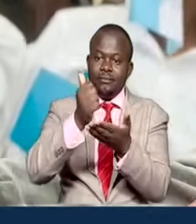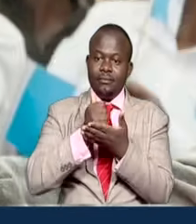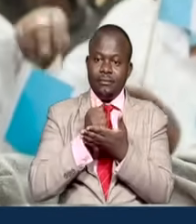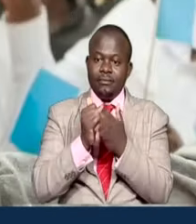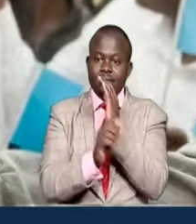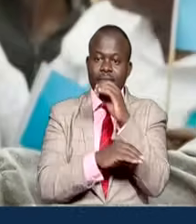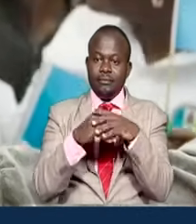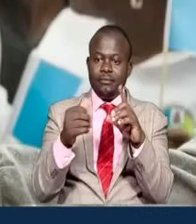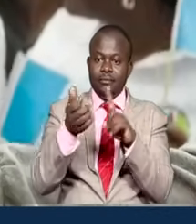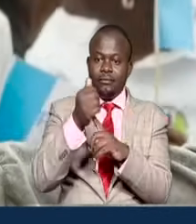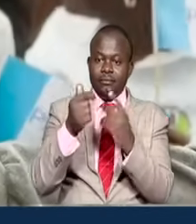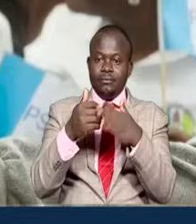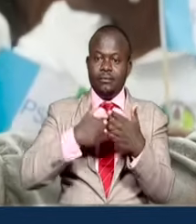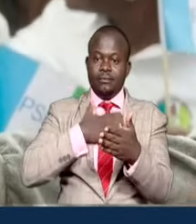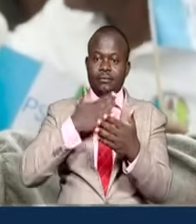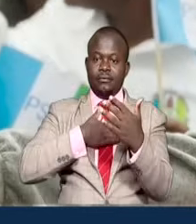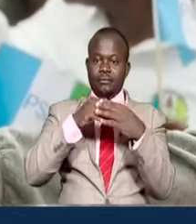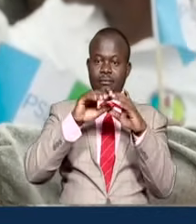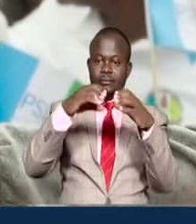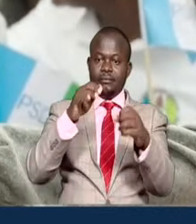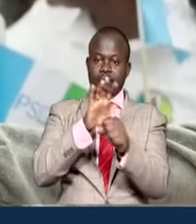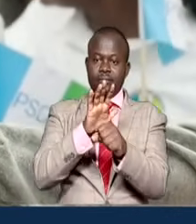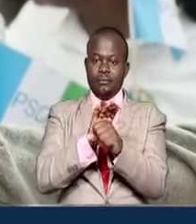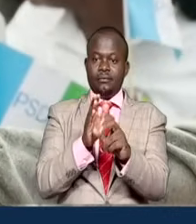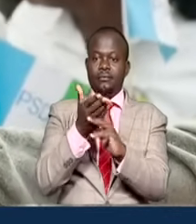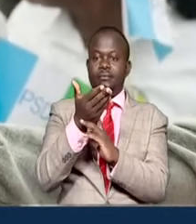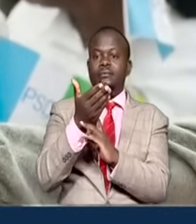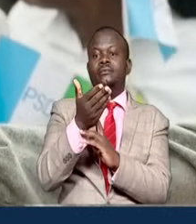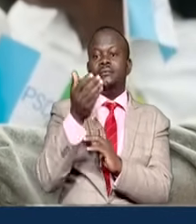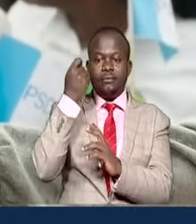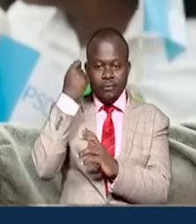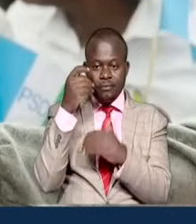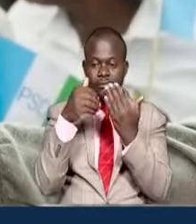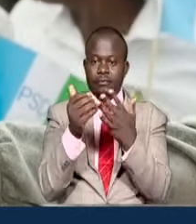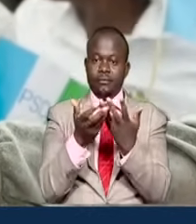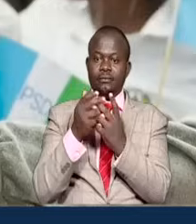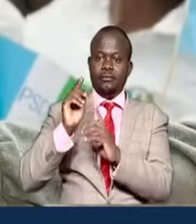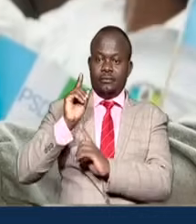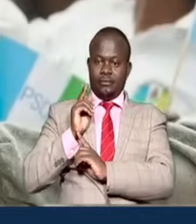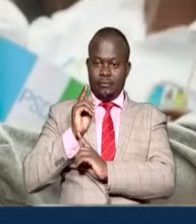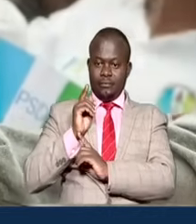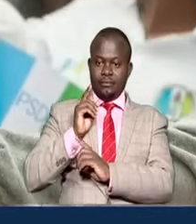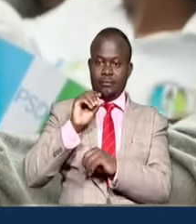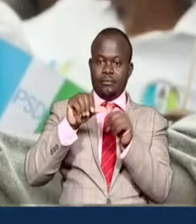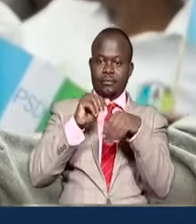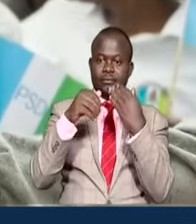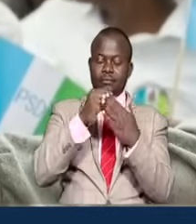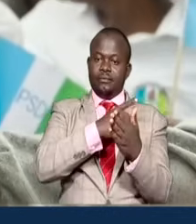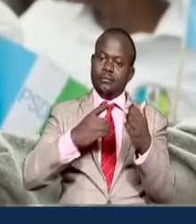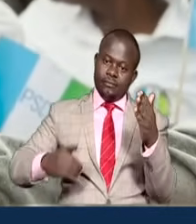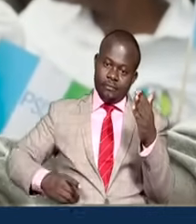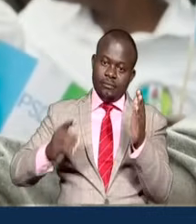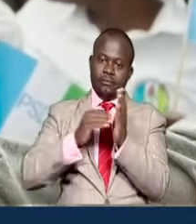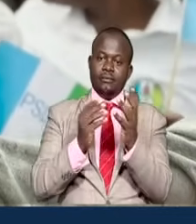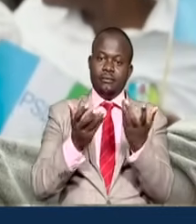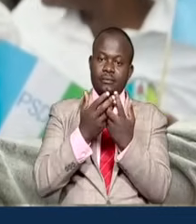ntambwe ishimishije mu byiciro byinshi by'ubuzima bw'igihugu. Haba mu birebana n'umutekano, ibirebana na demokarasi,